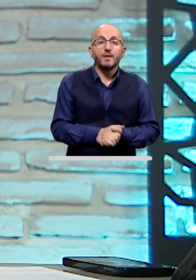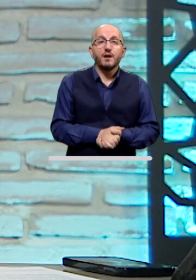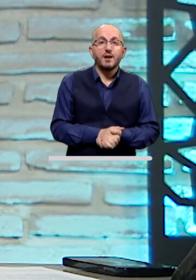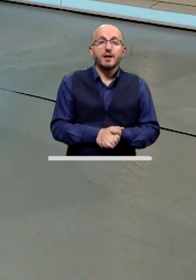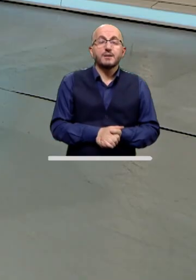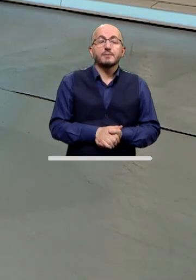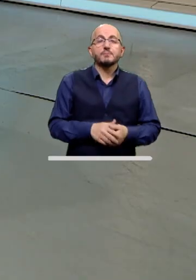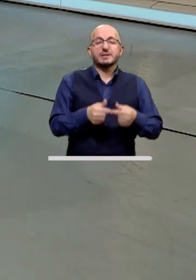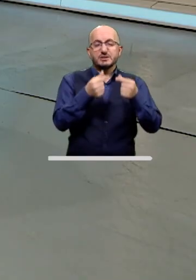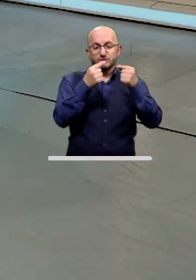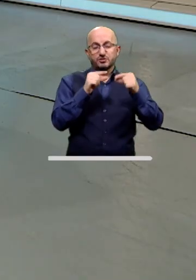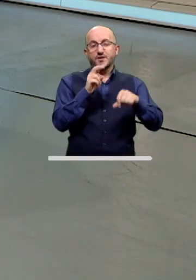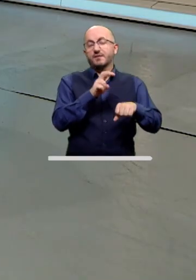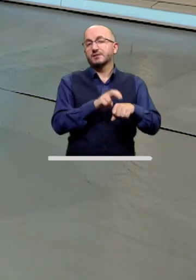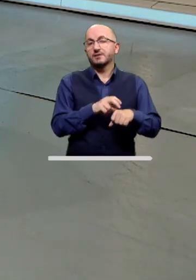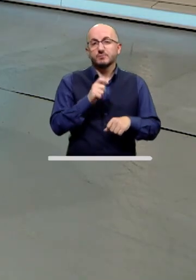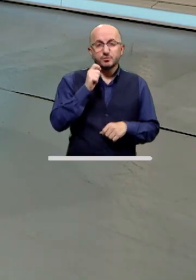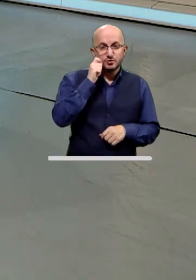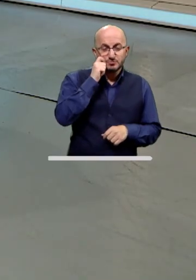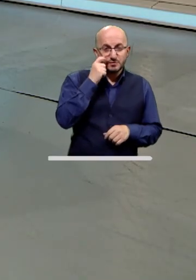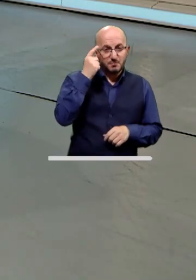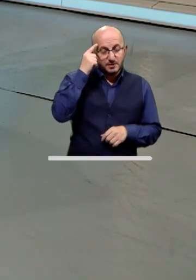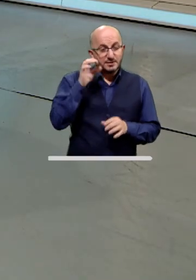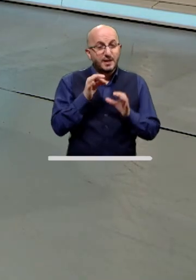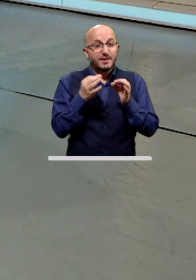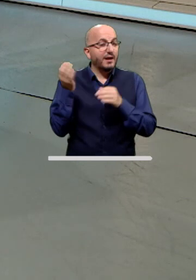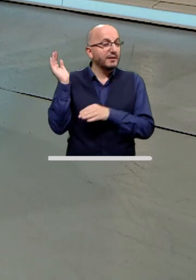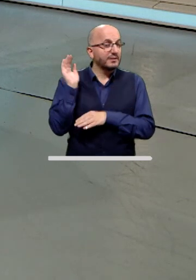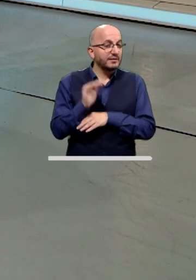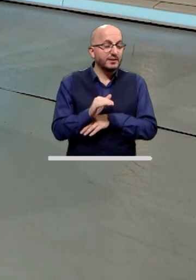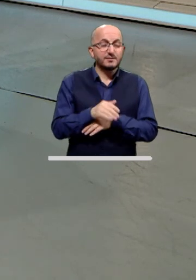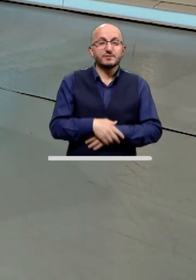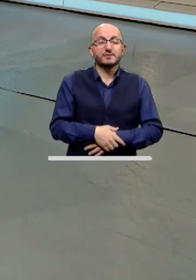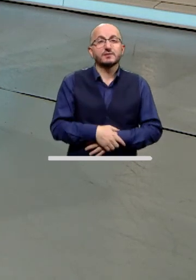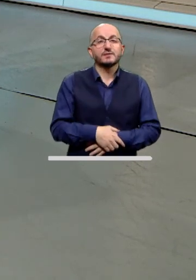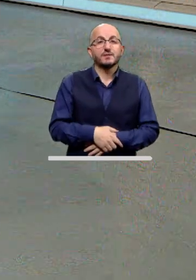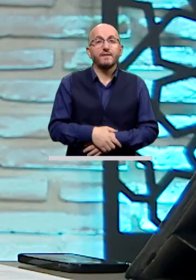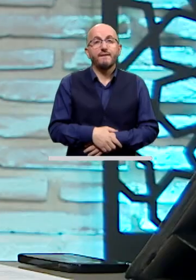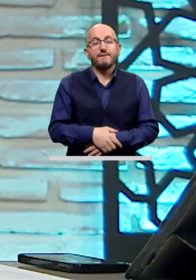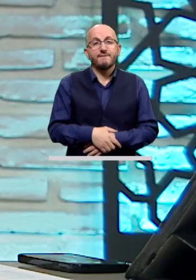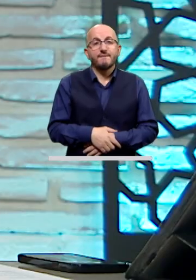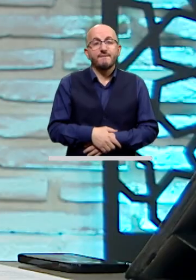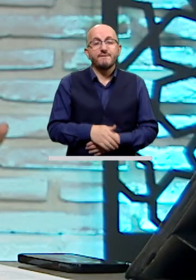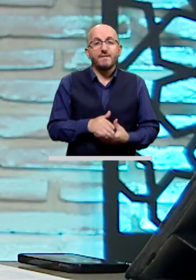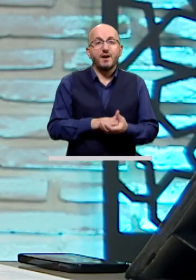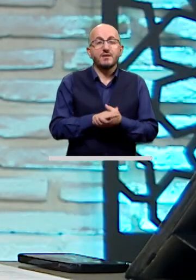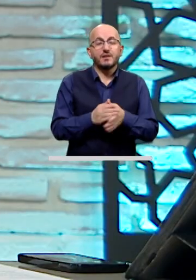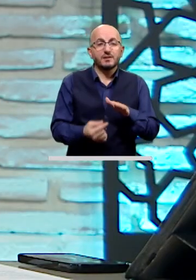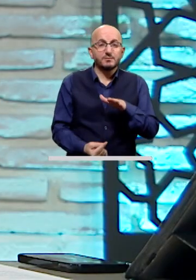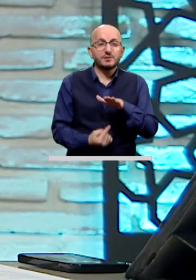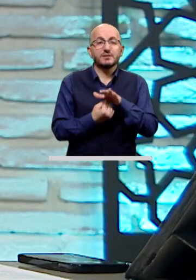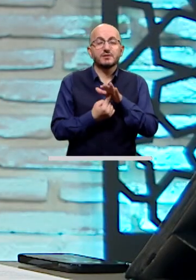Aslında bir hadis-i şerifi hatırlattı bana hocam, değil mi? Müslümanın başına ne gelirse gelsin. Falanca filanca falanca filanca. Hatta ayağına batan diken